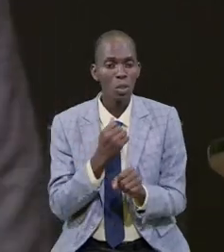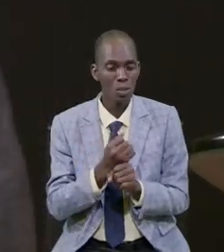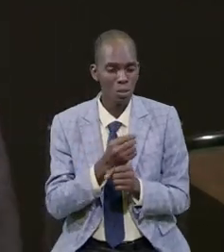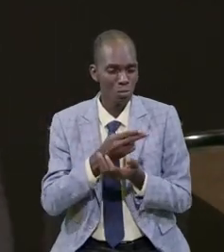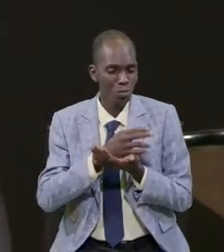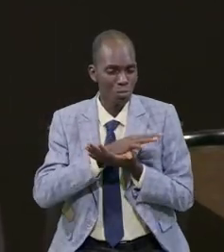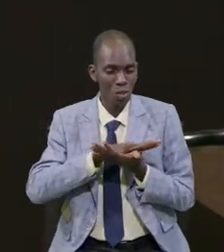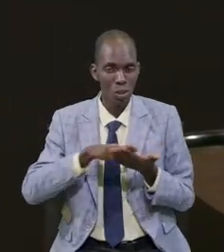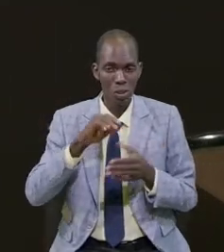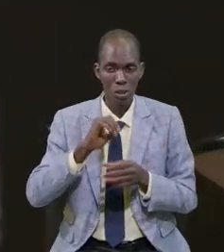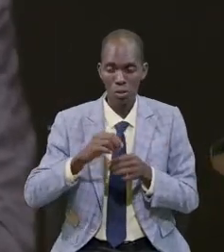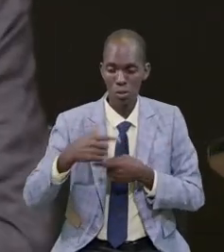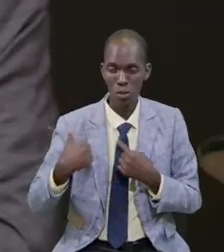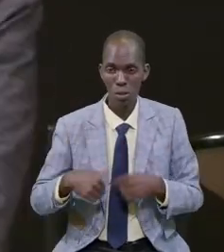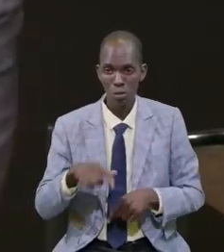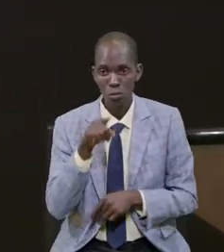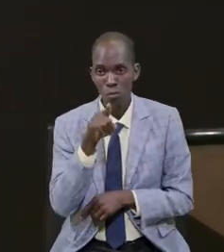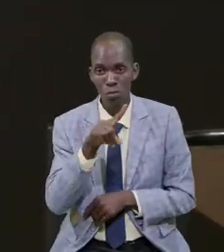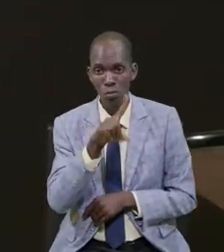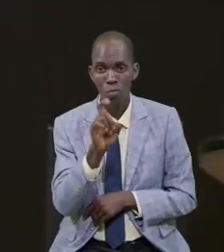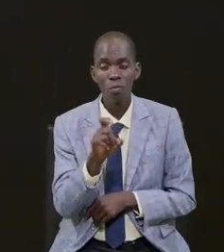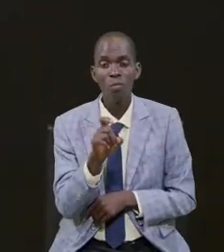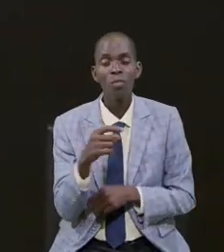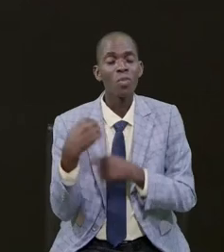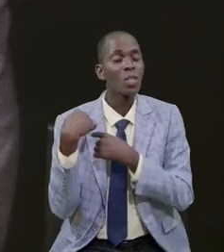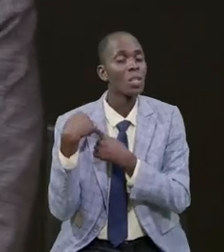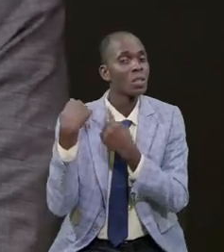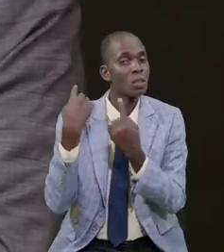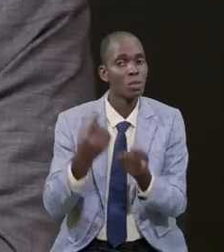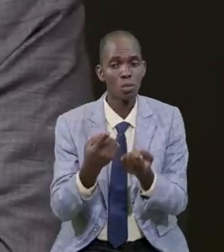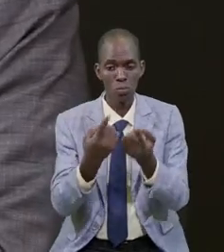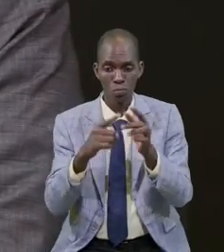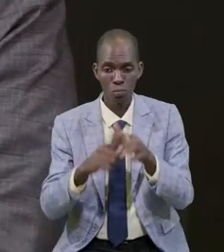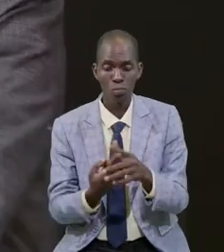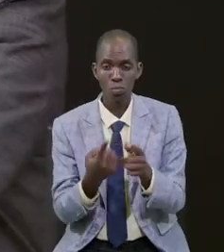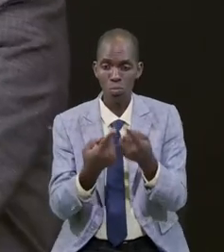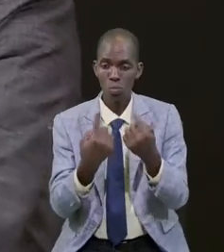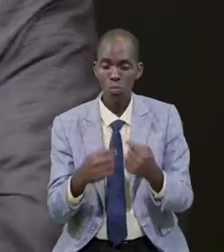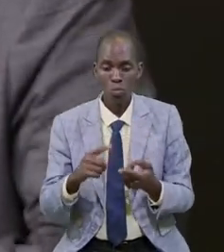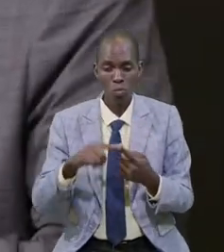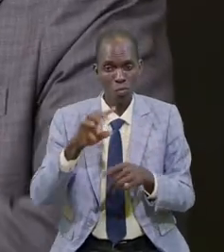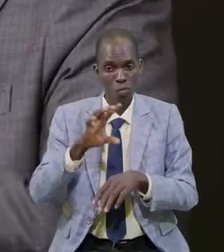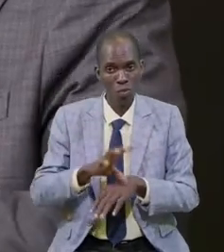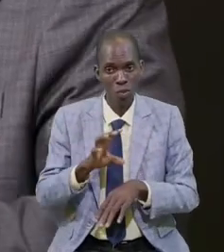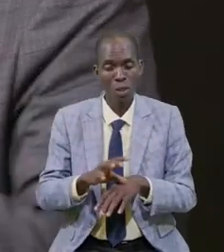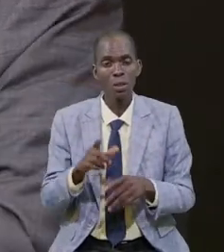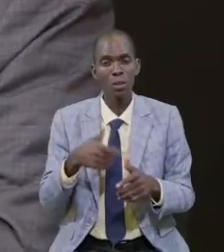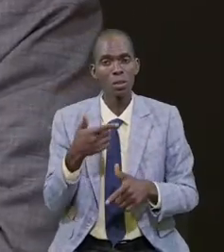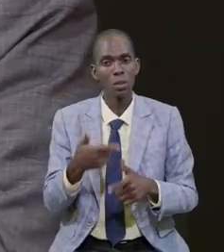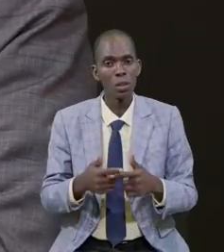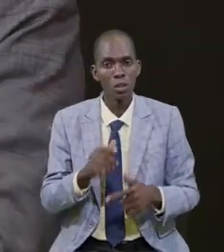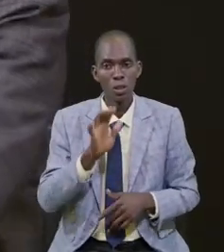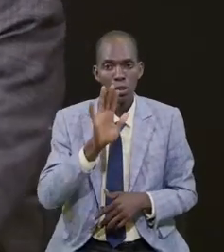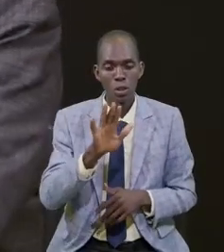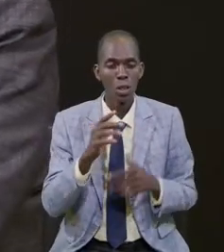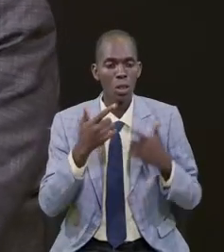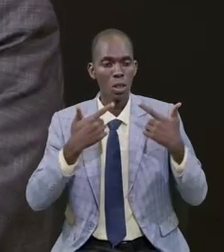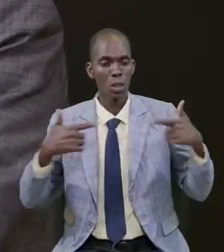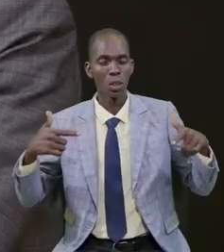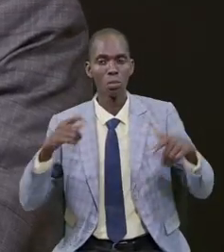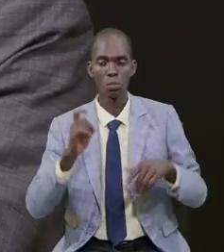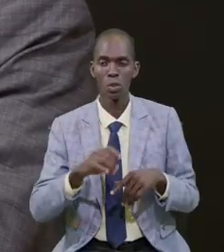saint dans le cœur? Depuis que vous commencez à venir à l'église, donc votre parole doit